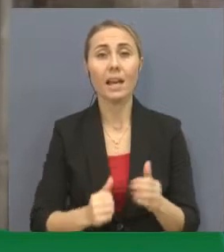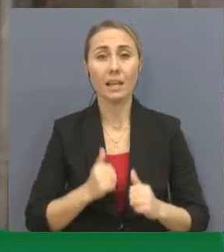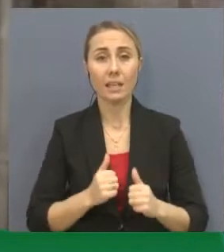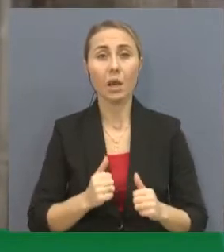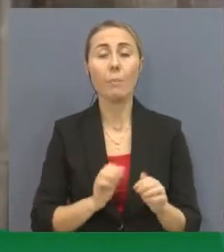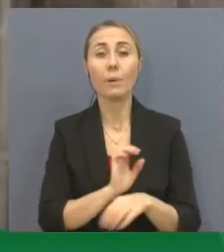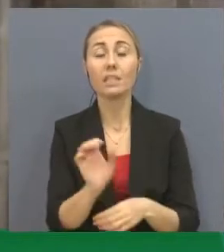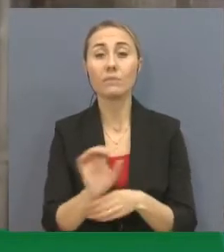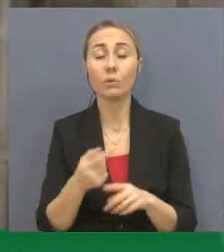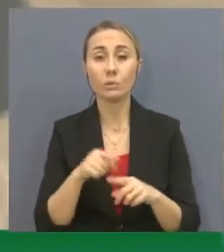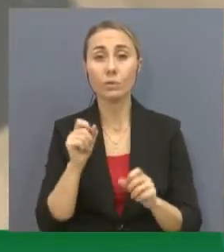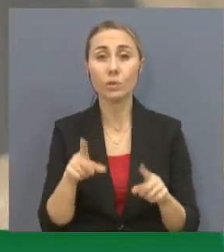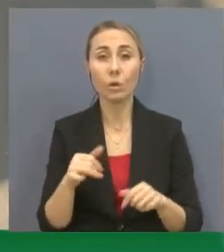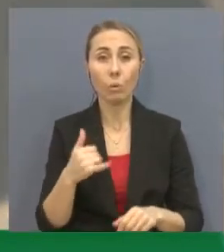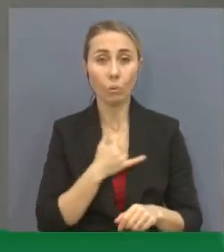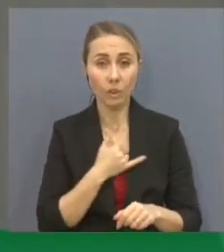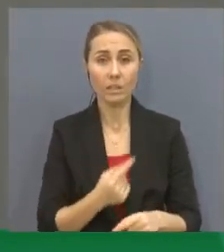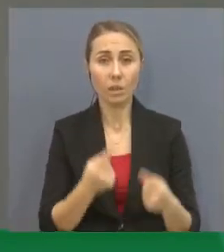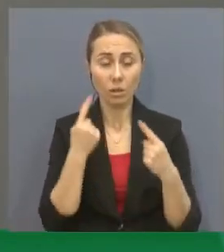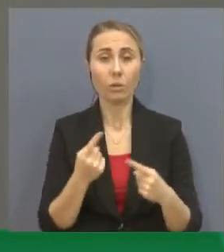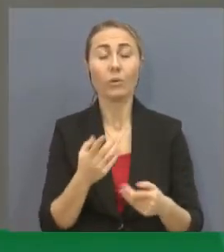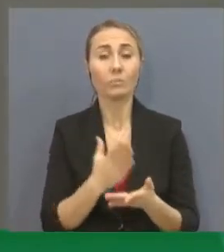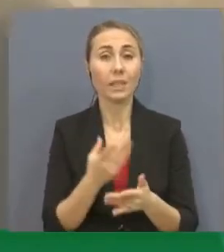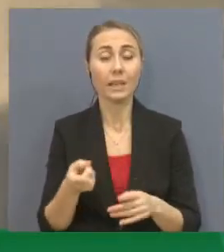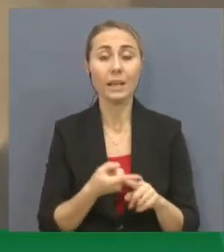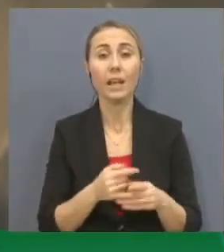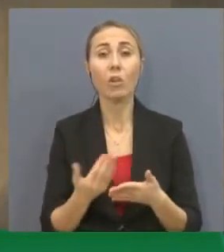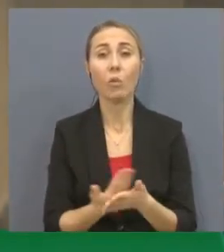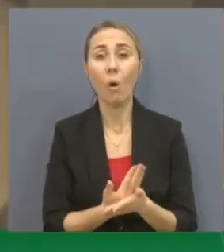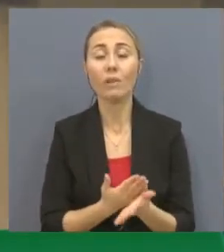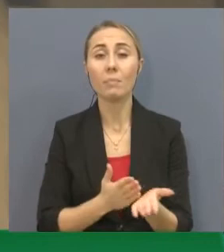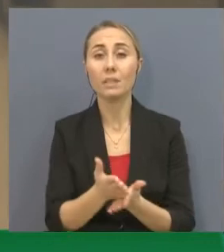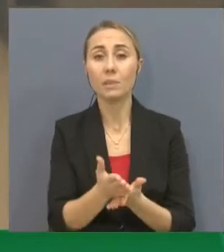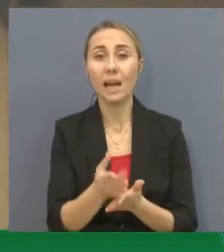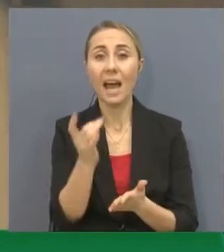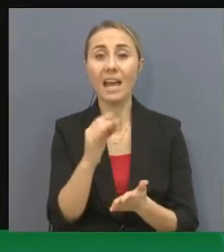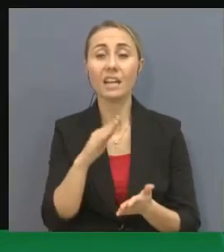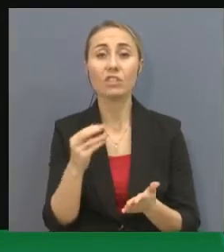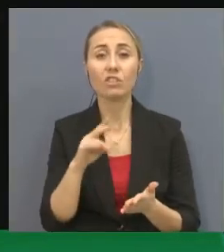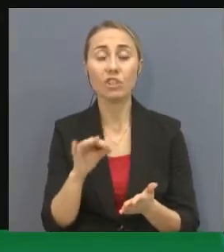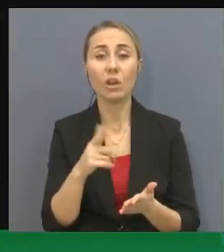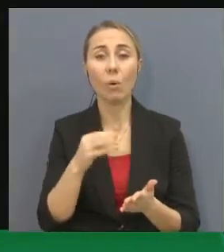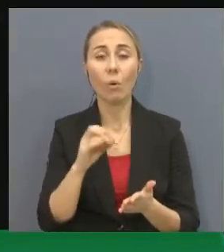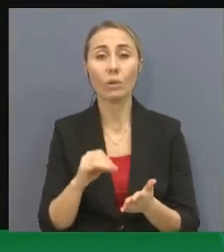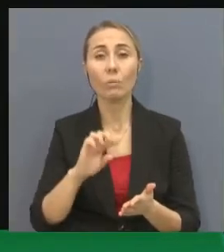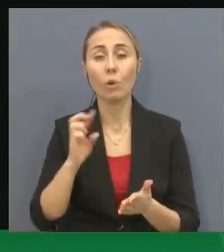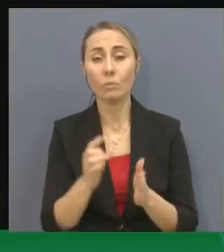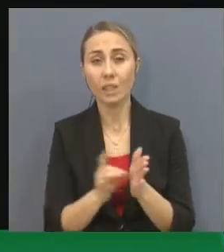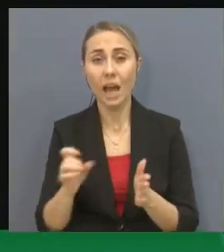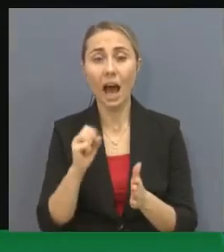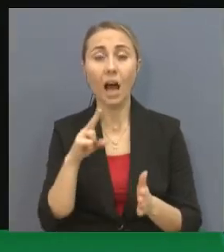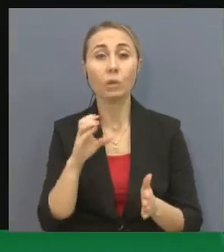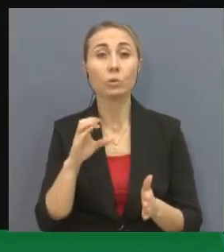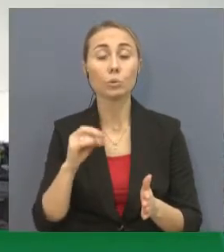здесь у нас кроме крупных устоявшихся предприятий есть новые перспективные эр джей год бурабайского районе овцу технолоджи